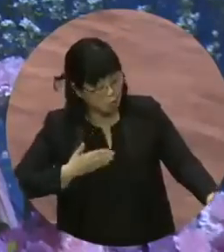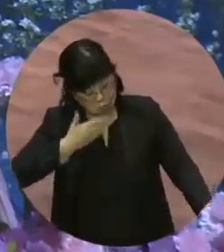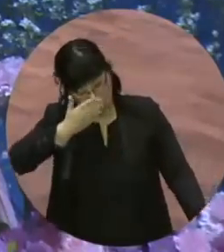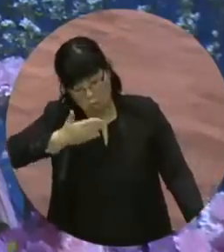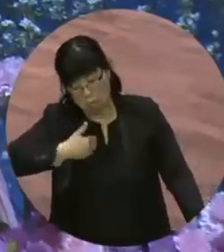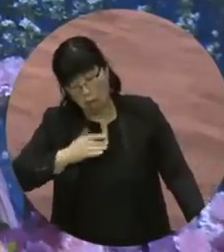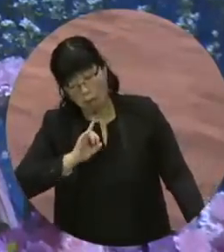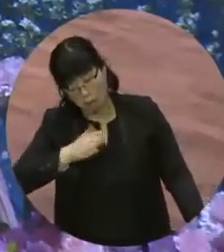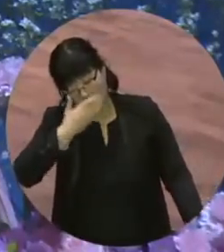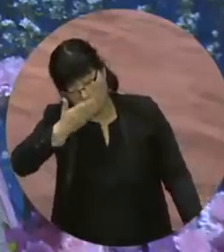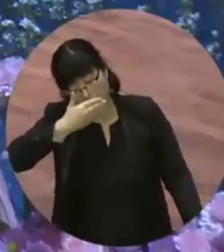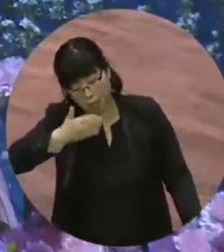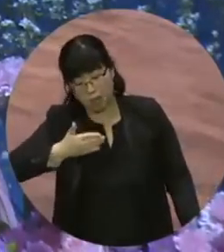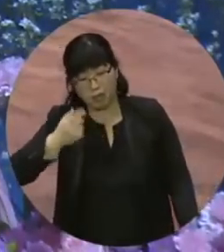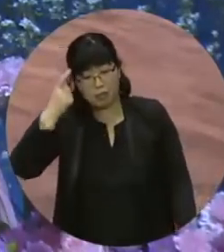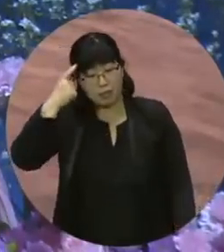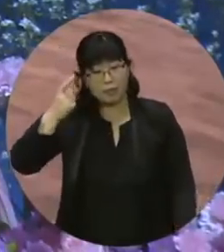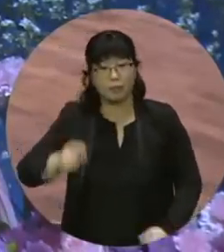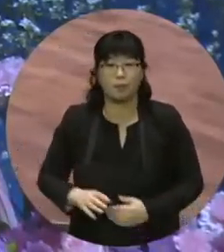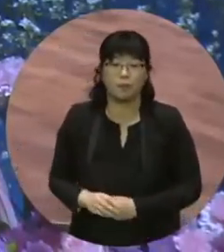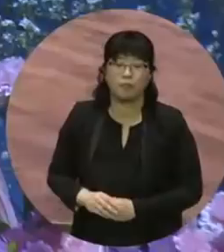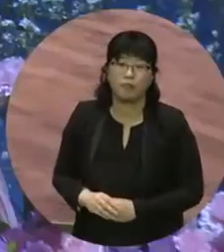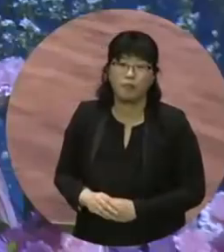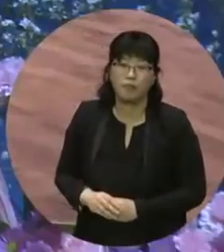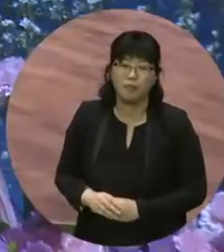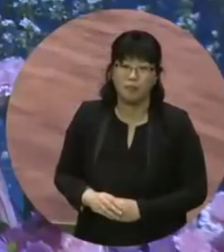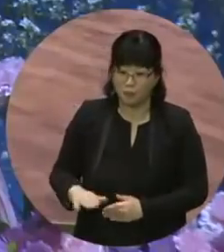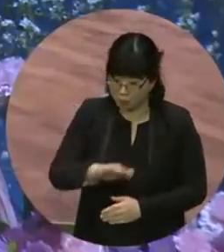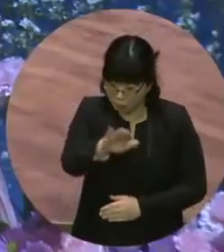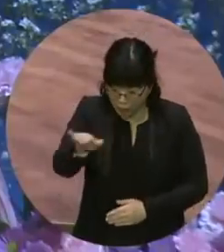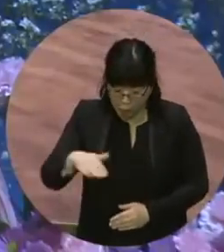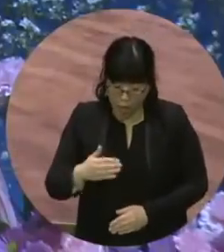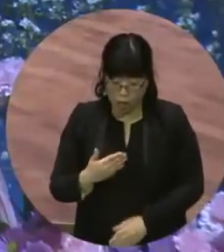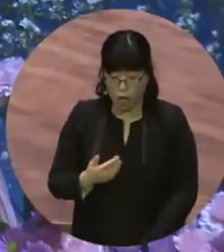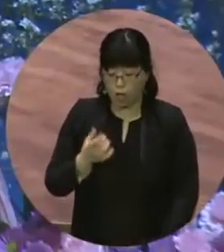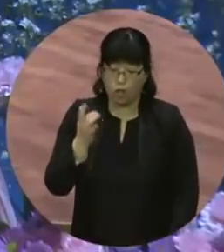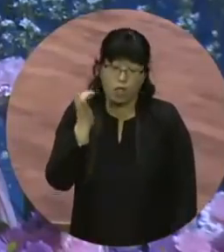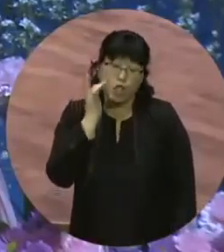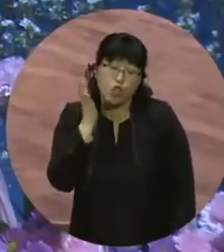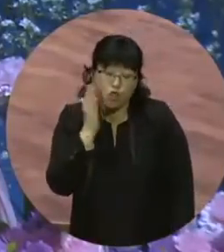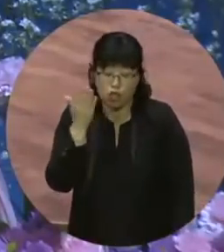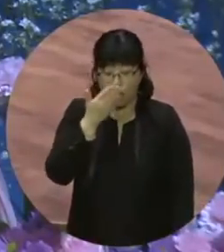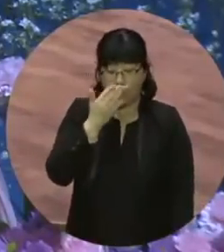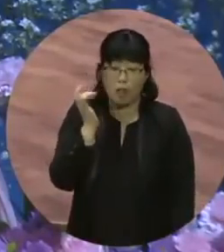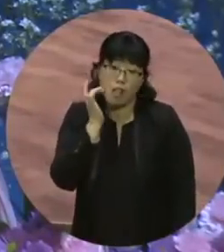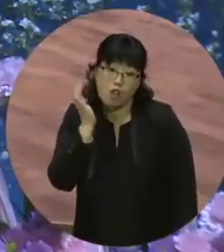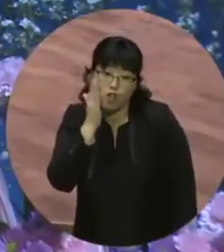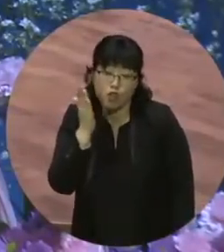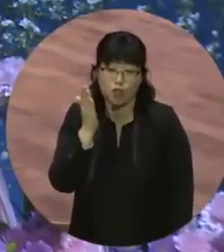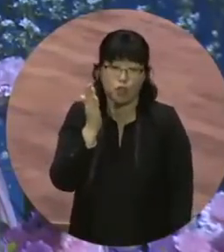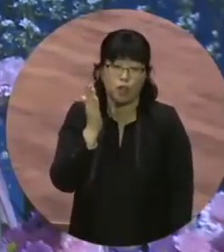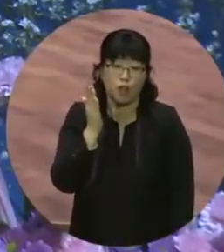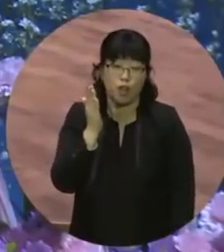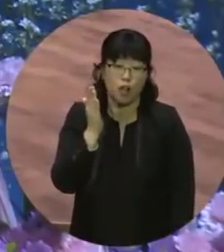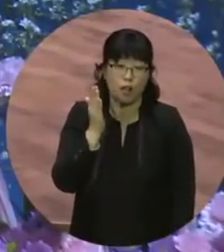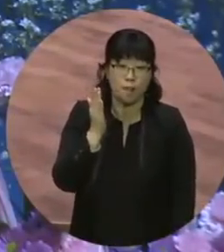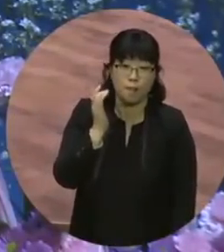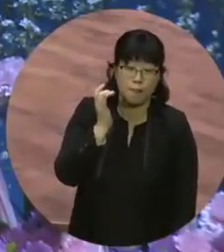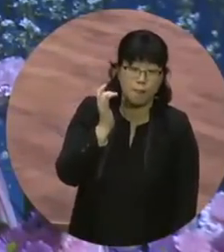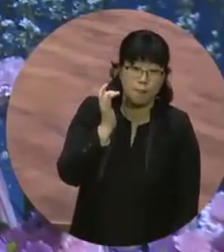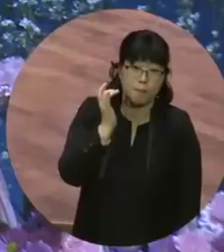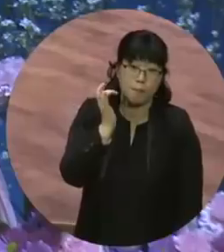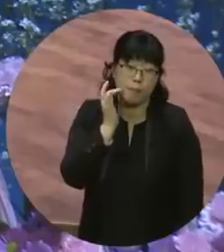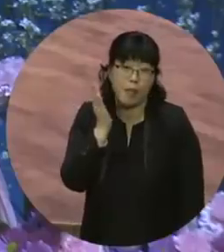꿀벌. 나르는 꿀벌. 꿀벌은요, 날개에 비해서 몸집이 너무 커서